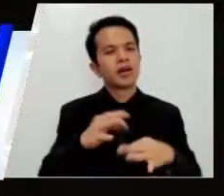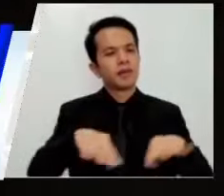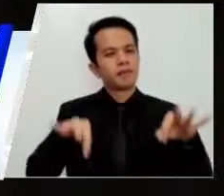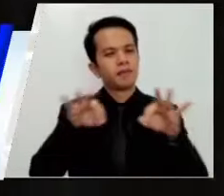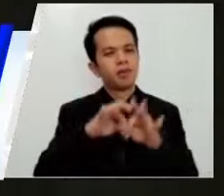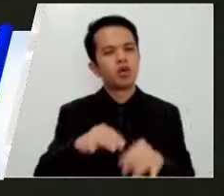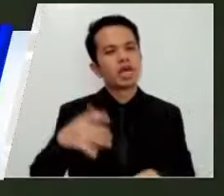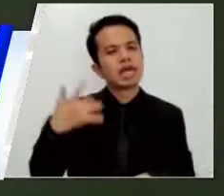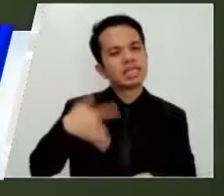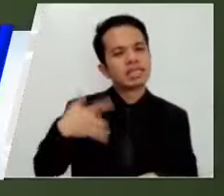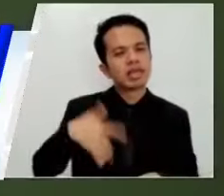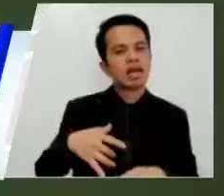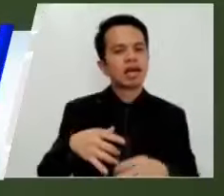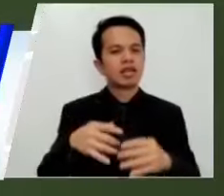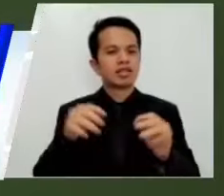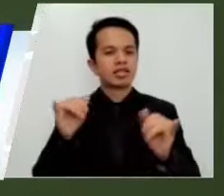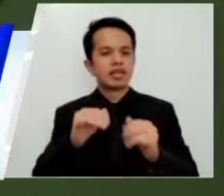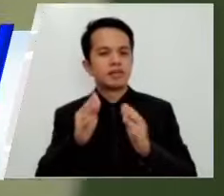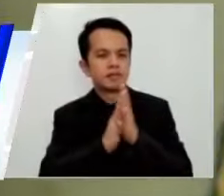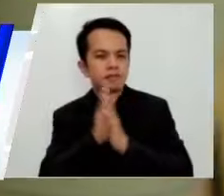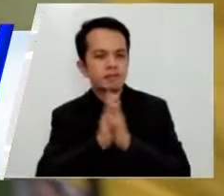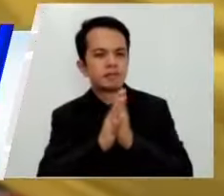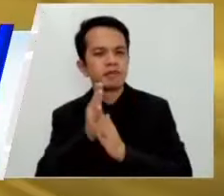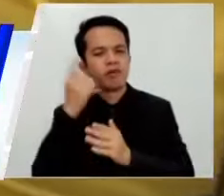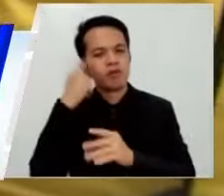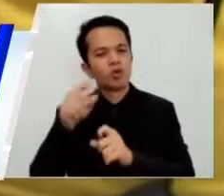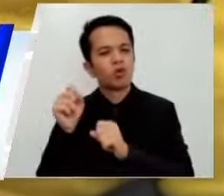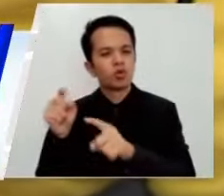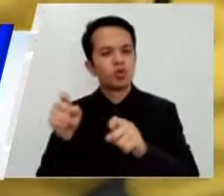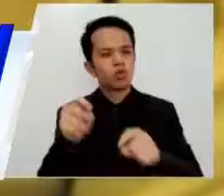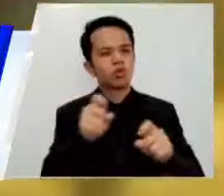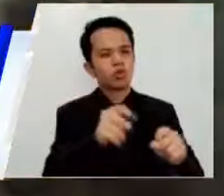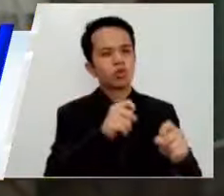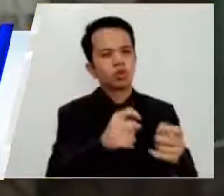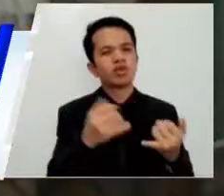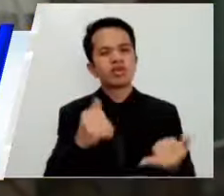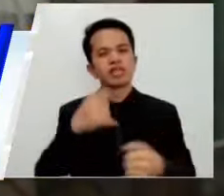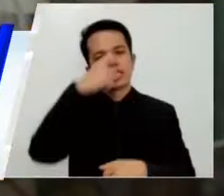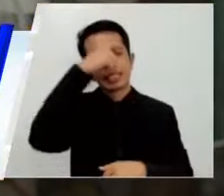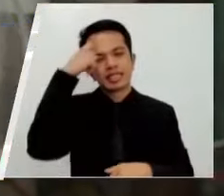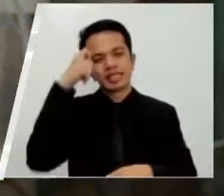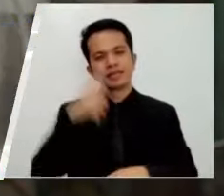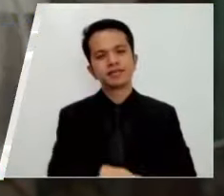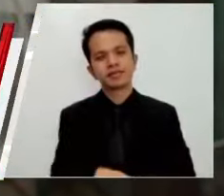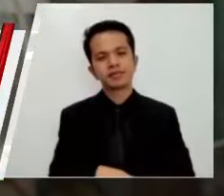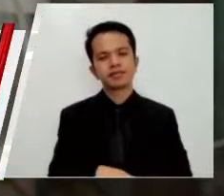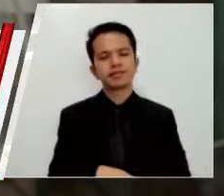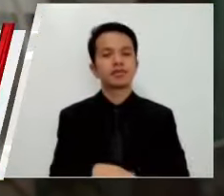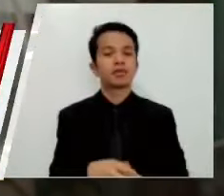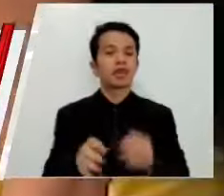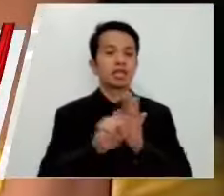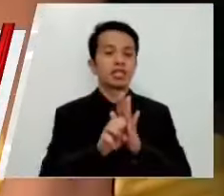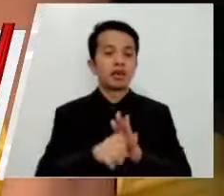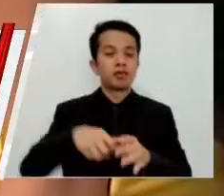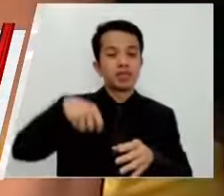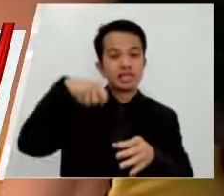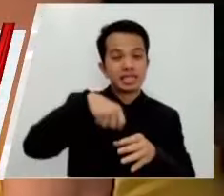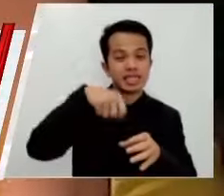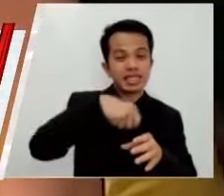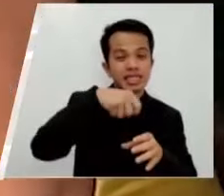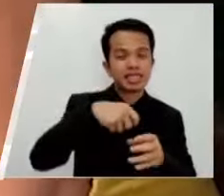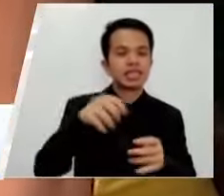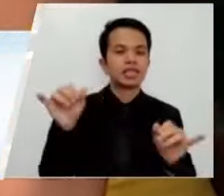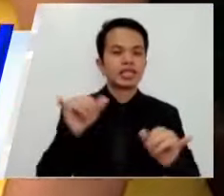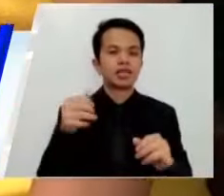sa pagbenta ng samot-saring paninda ngayong tag-init. Tulad ng shake, tapos may